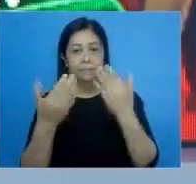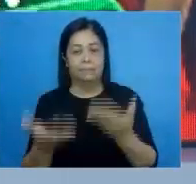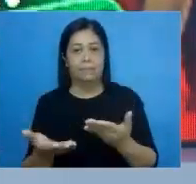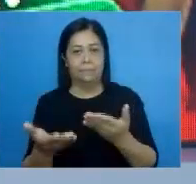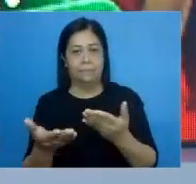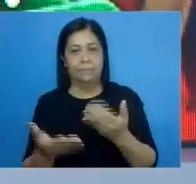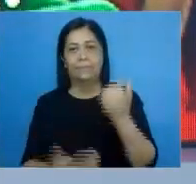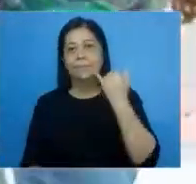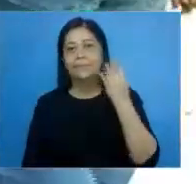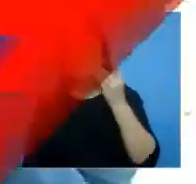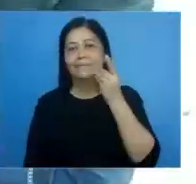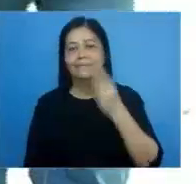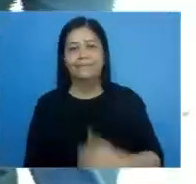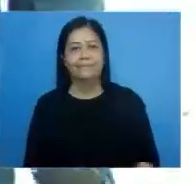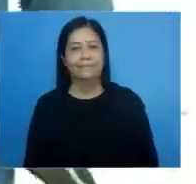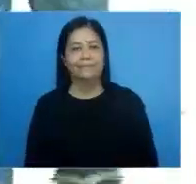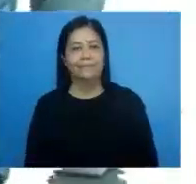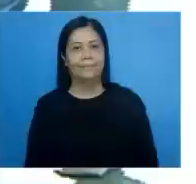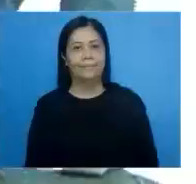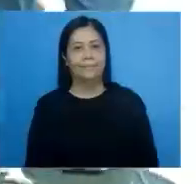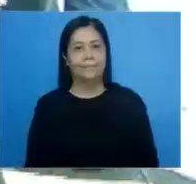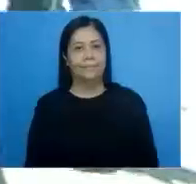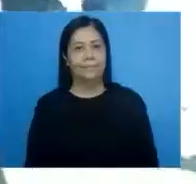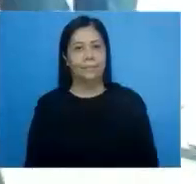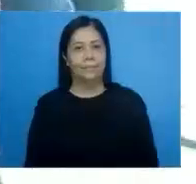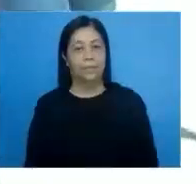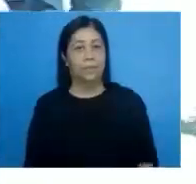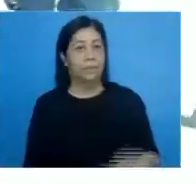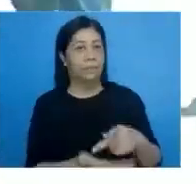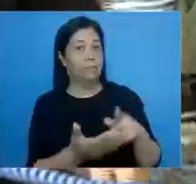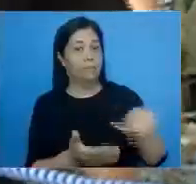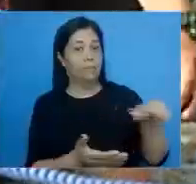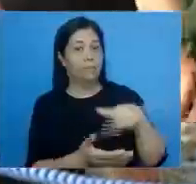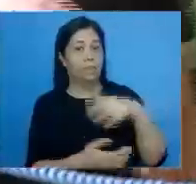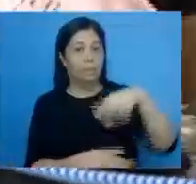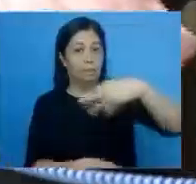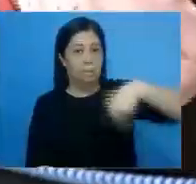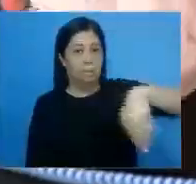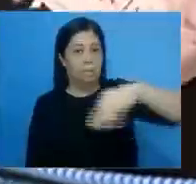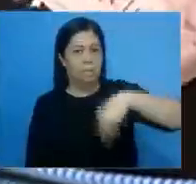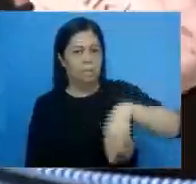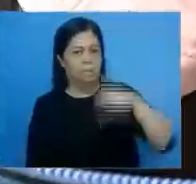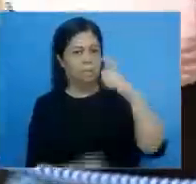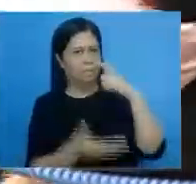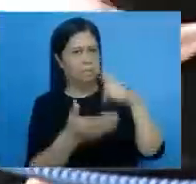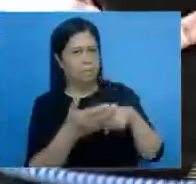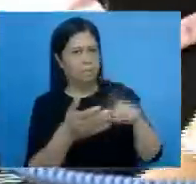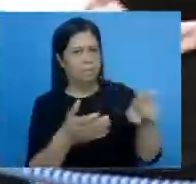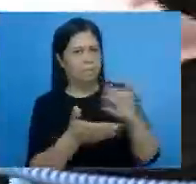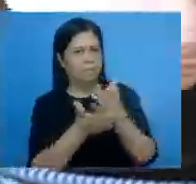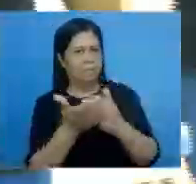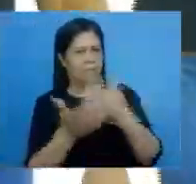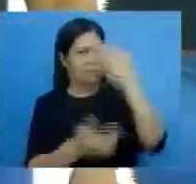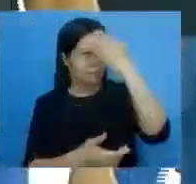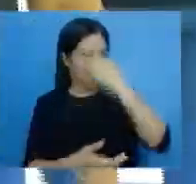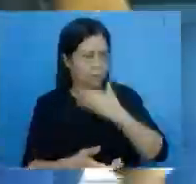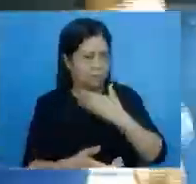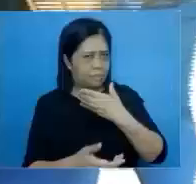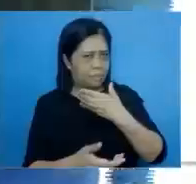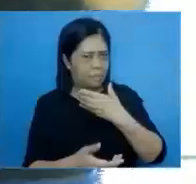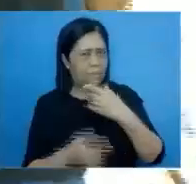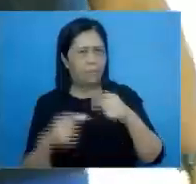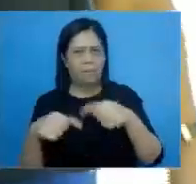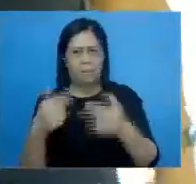Jenny Dongon. Sa bahaging ito ng Mandaluyong, kapansin-pansin na may ilang nakasuot ng face shield habang